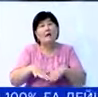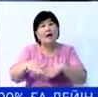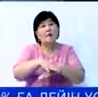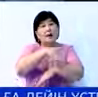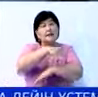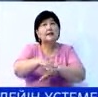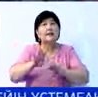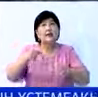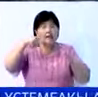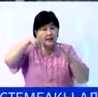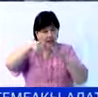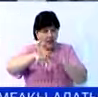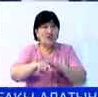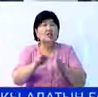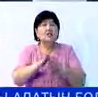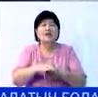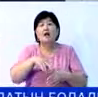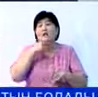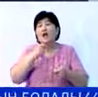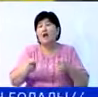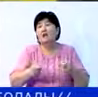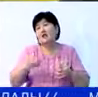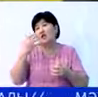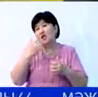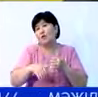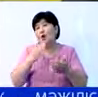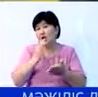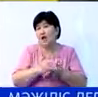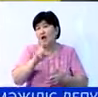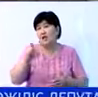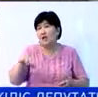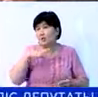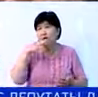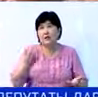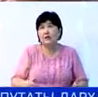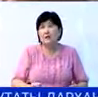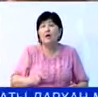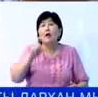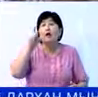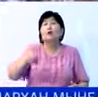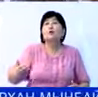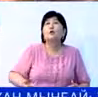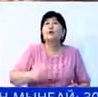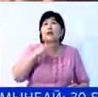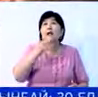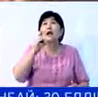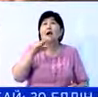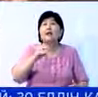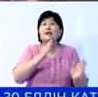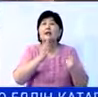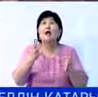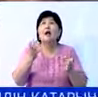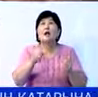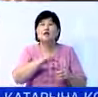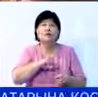сыртында ғана емес, ішінде де сақтық шараларына немқұрайлы қарайтындар баршылық. Тұрғындар назарына қазір карантин режимі әлі де